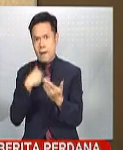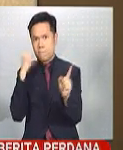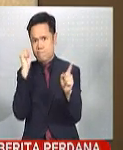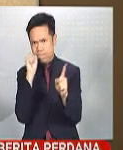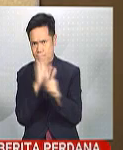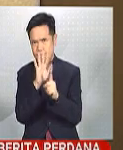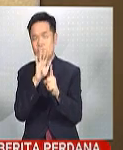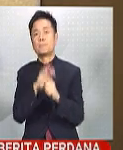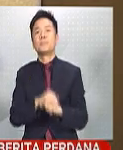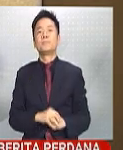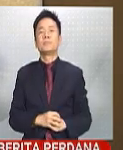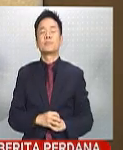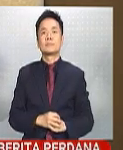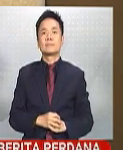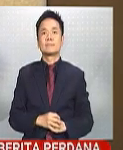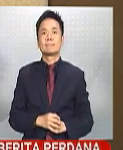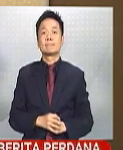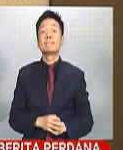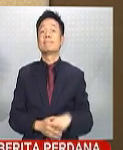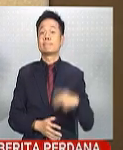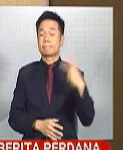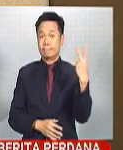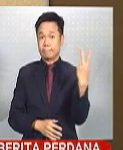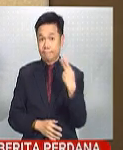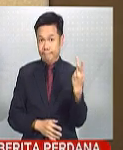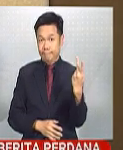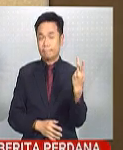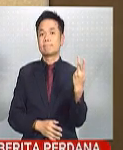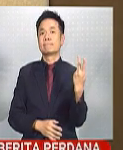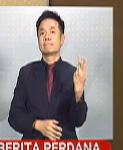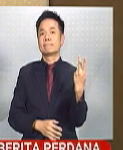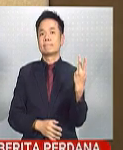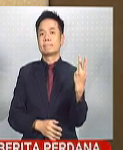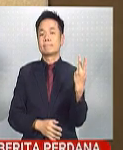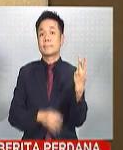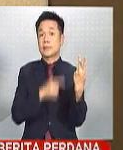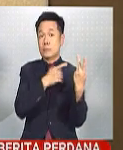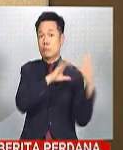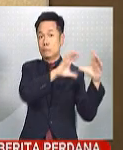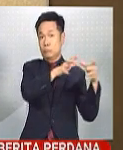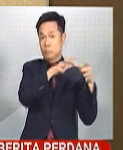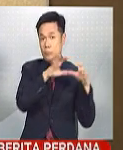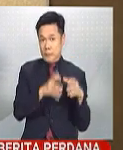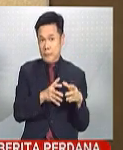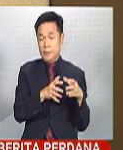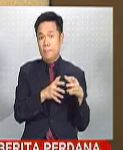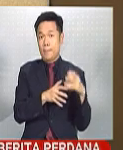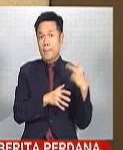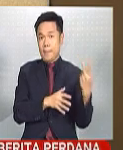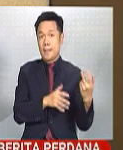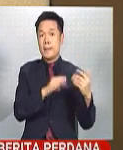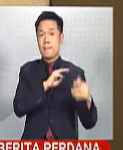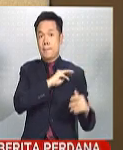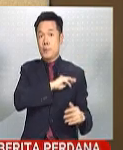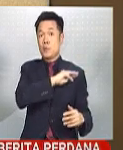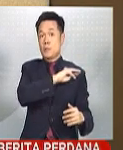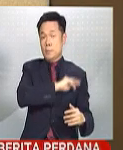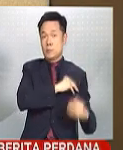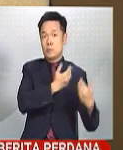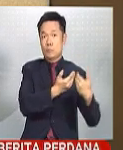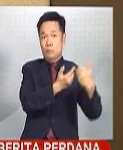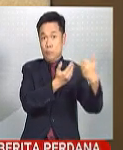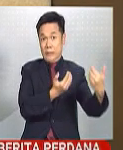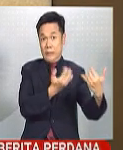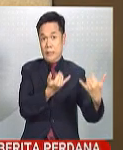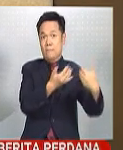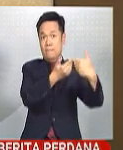Antara dua jabatan ataupun dua institusi ataupun dua entiti yang telah terpisah ini, dan ini harus